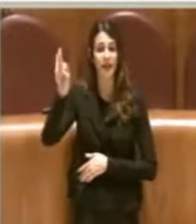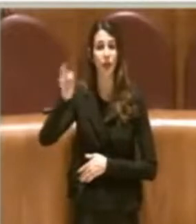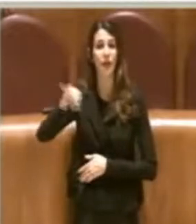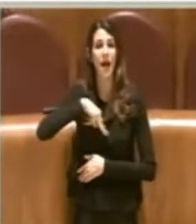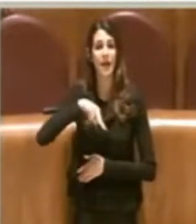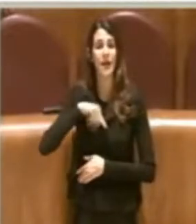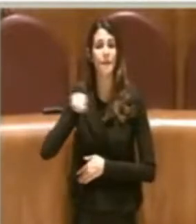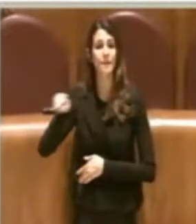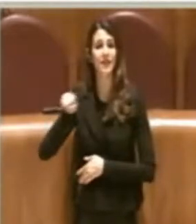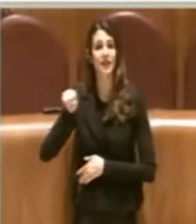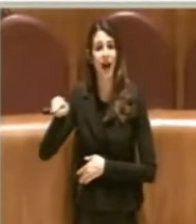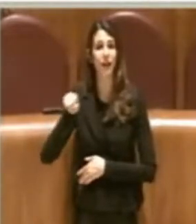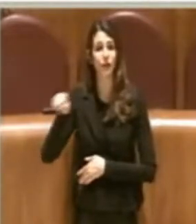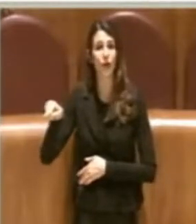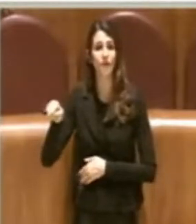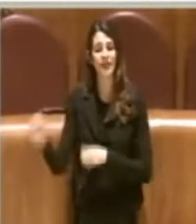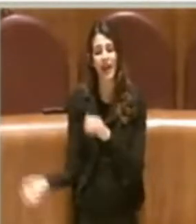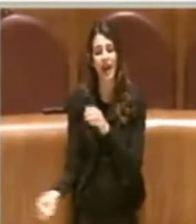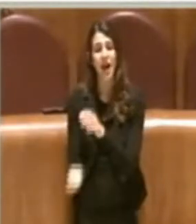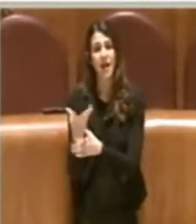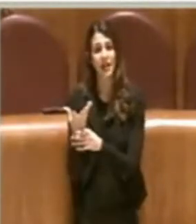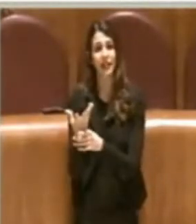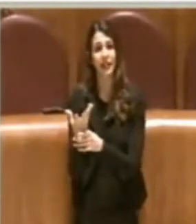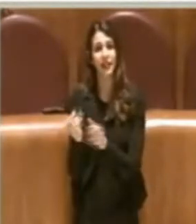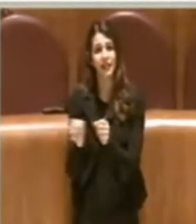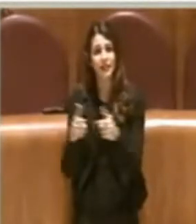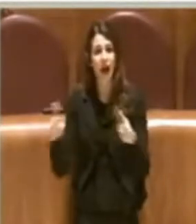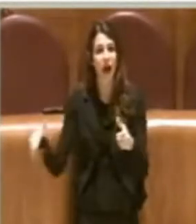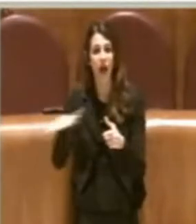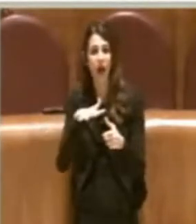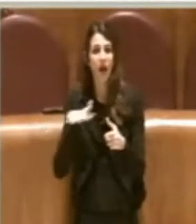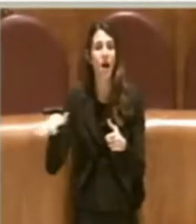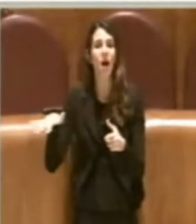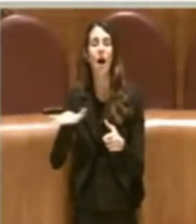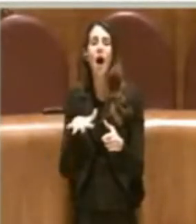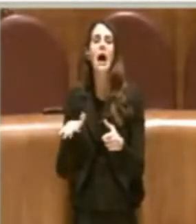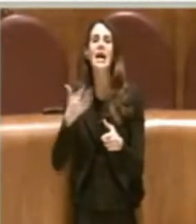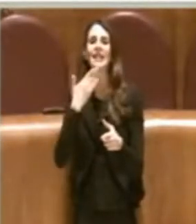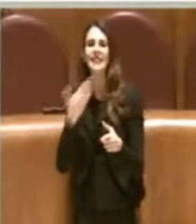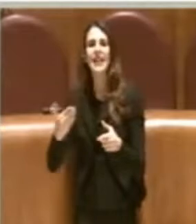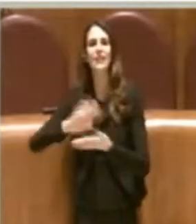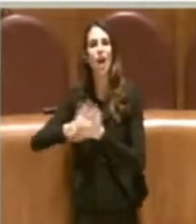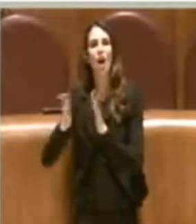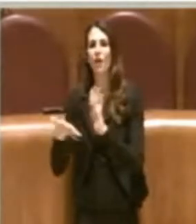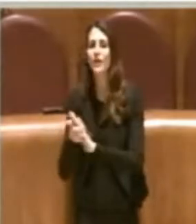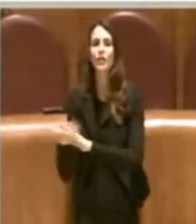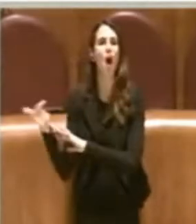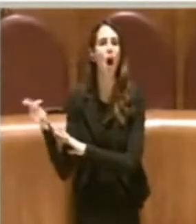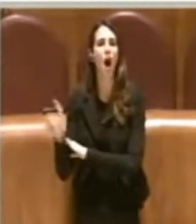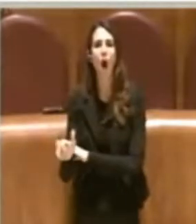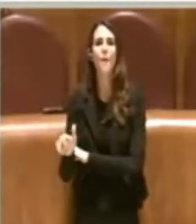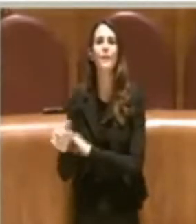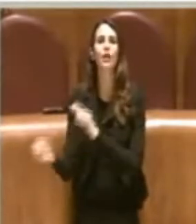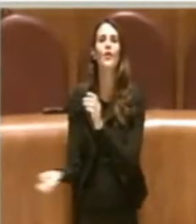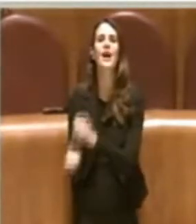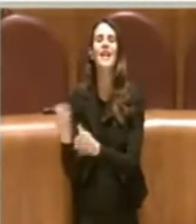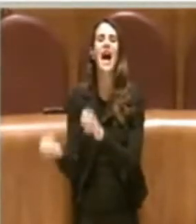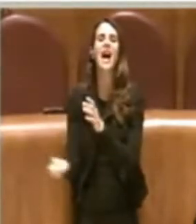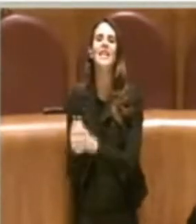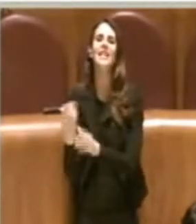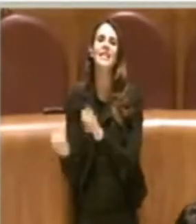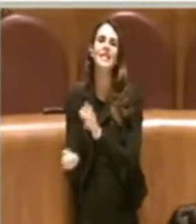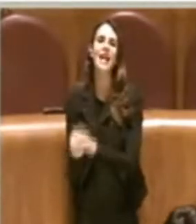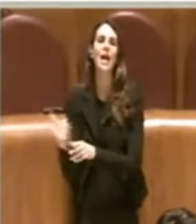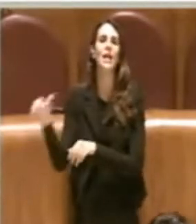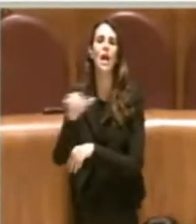che realizza il suo comparto edificatorio, con le convenzioni si obbliga a realizzare delle opere a scomputo,